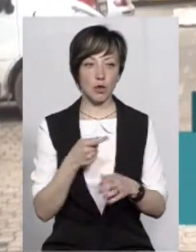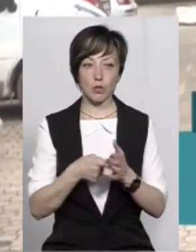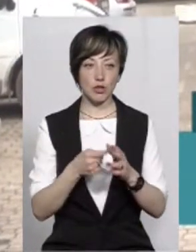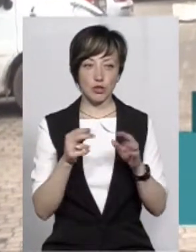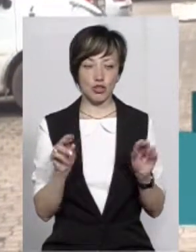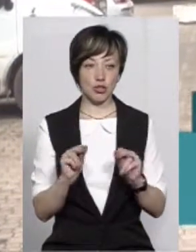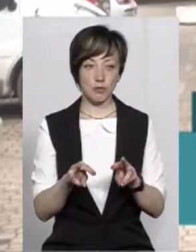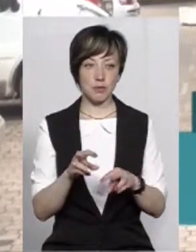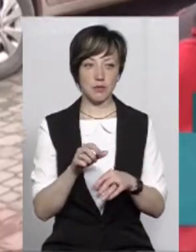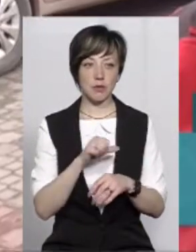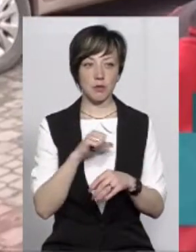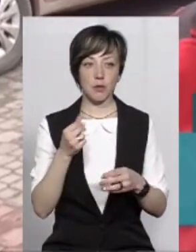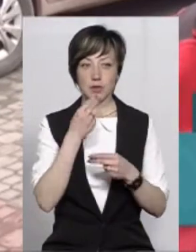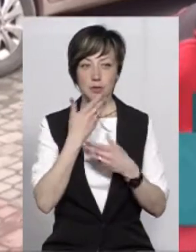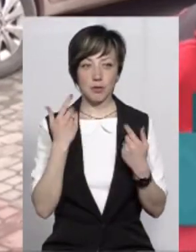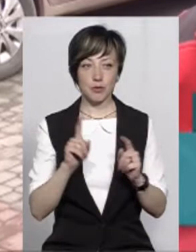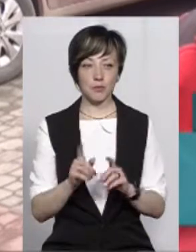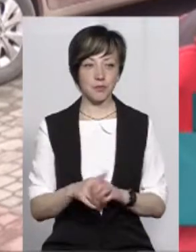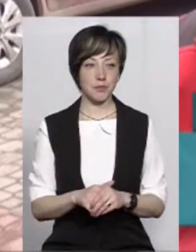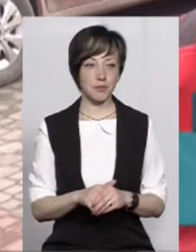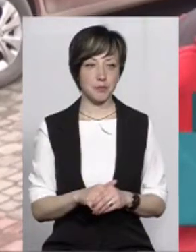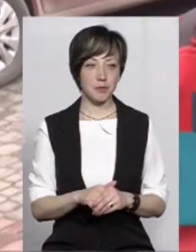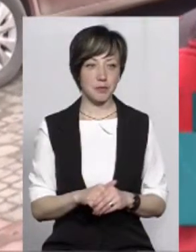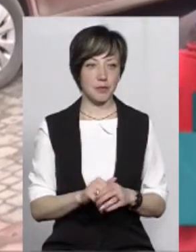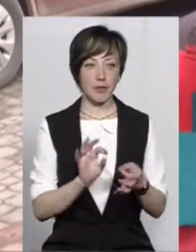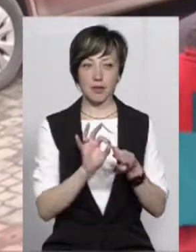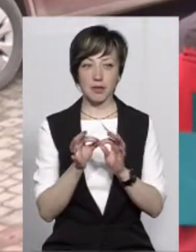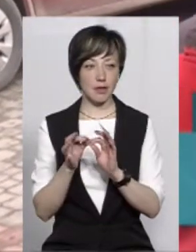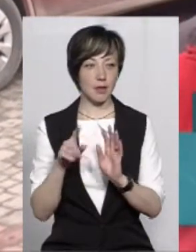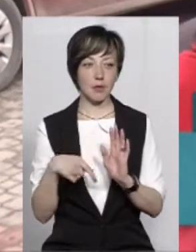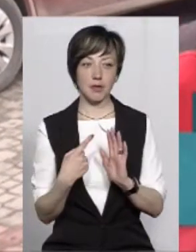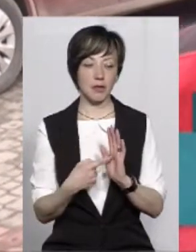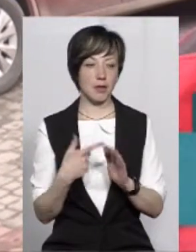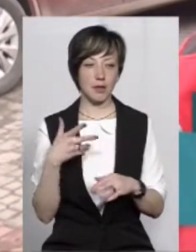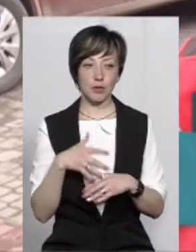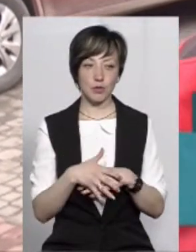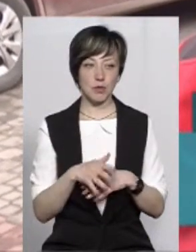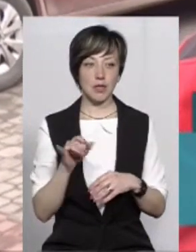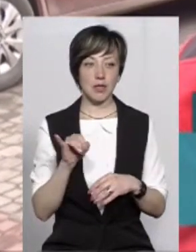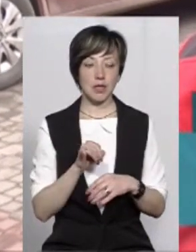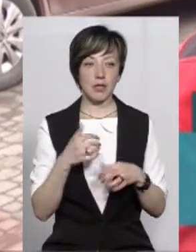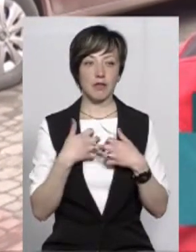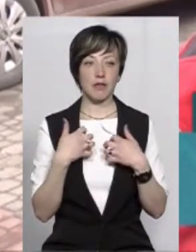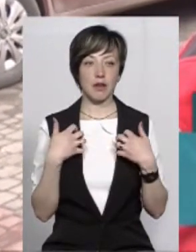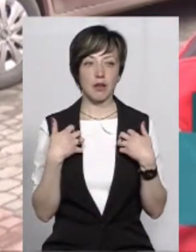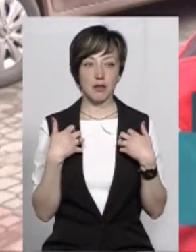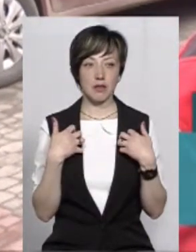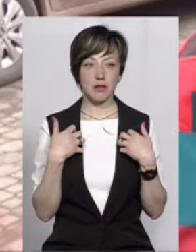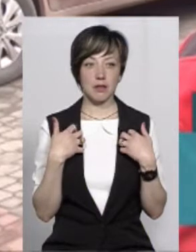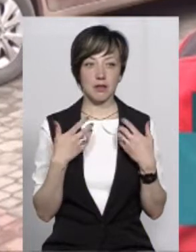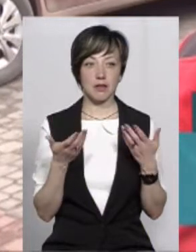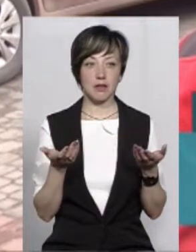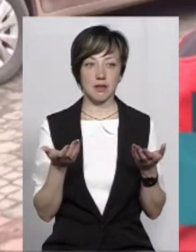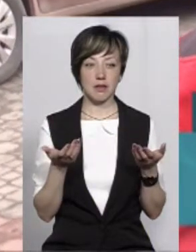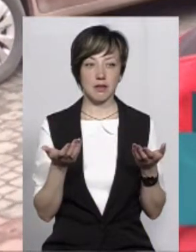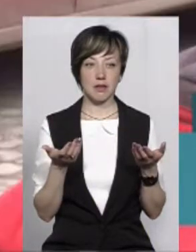нічим. Самому їсти нема що. Ну, це складне питання, розумієте? І тварини шкода, і людей шкода, як